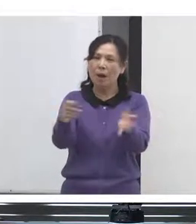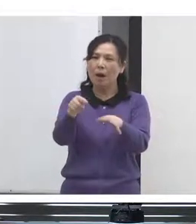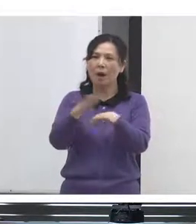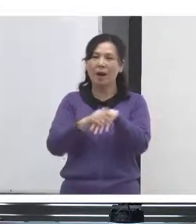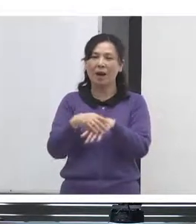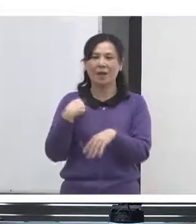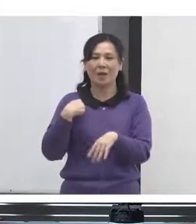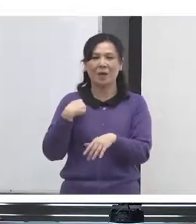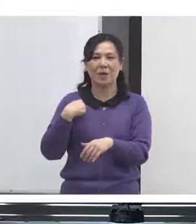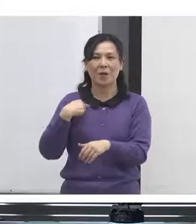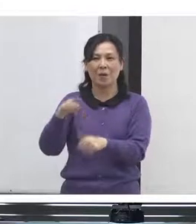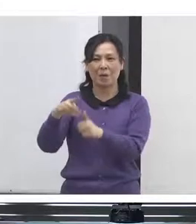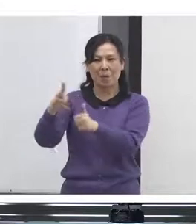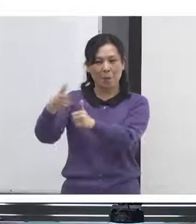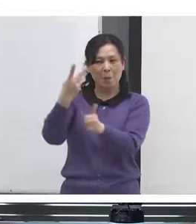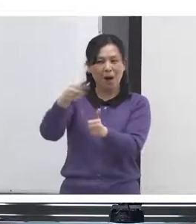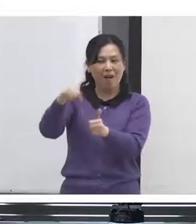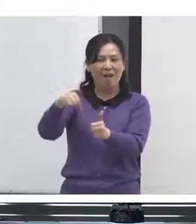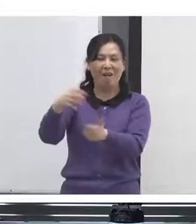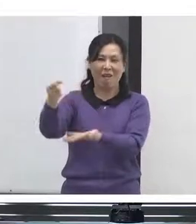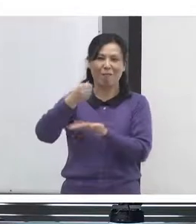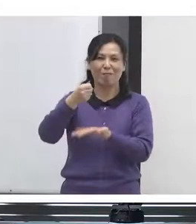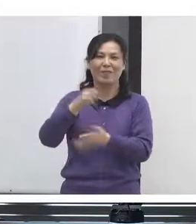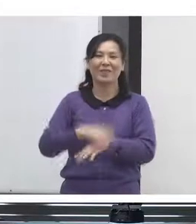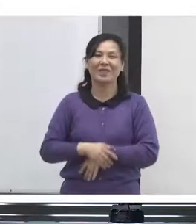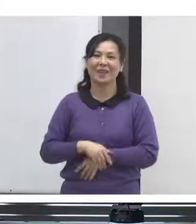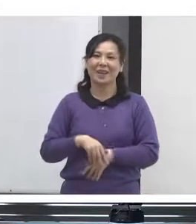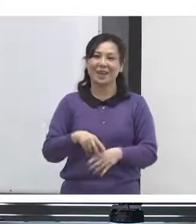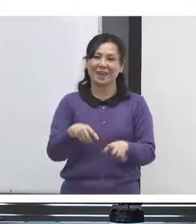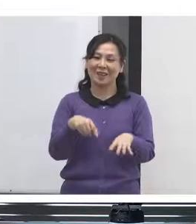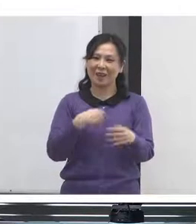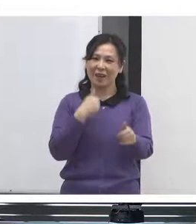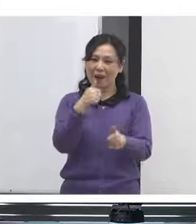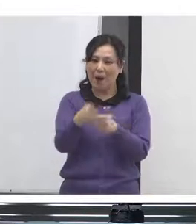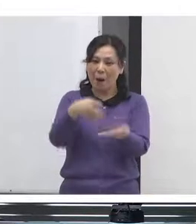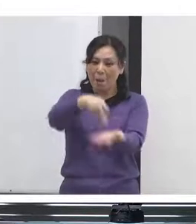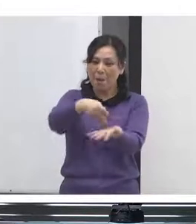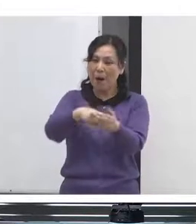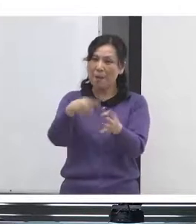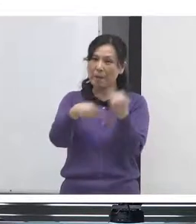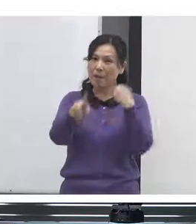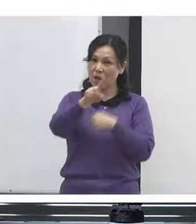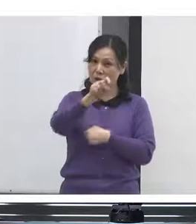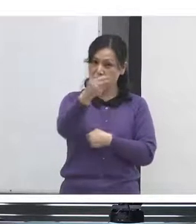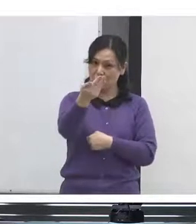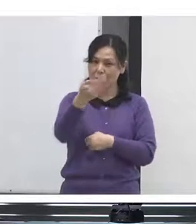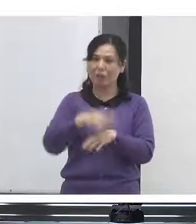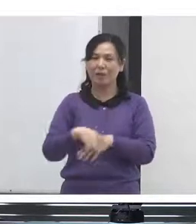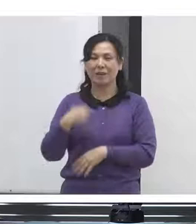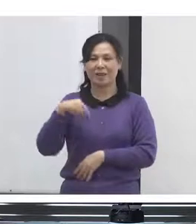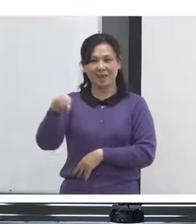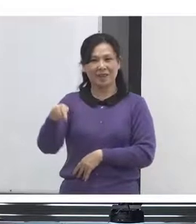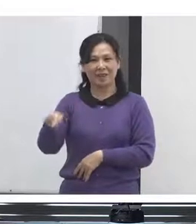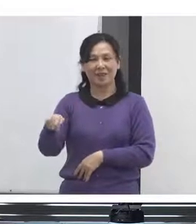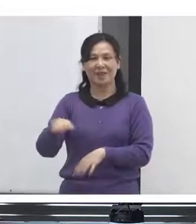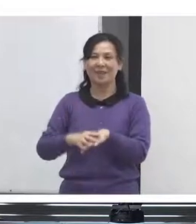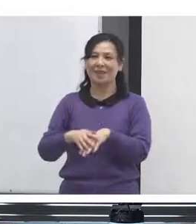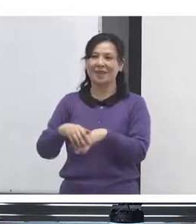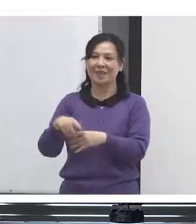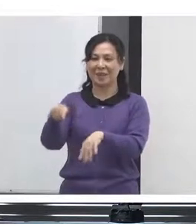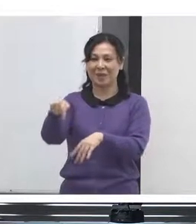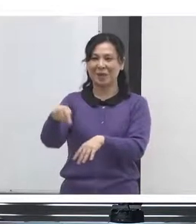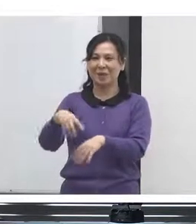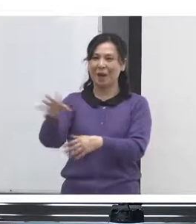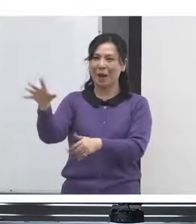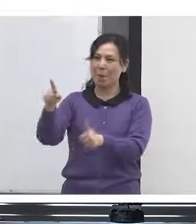最佳头奖，那总共是19个专案去投，然后我们非常幸运的这个专案得到的就是最好的，然后它的奖品是5000欧元，真